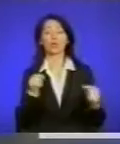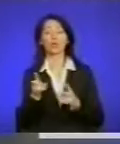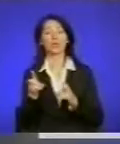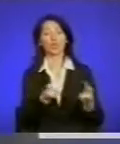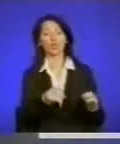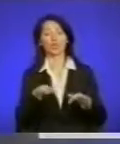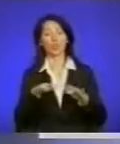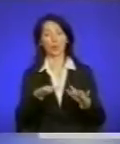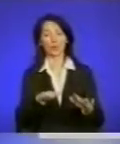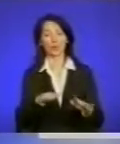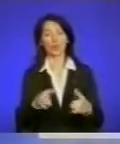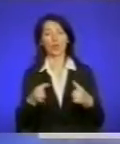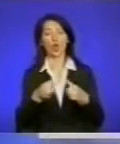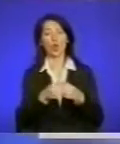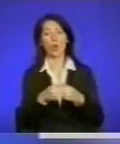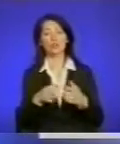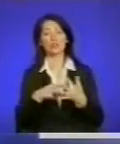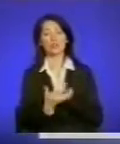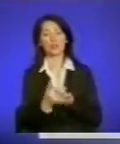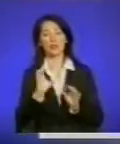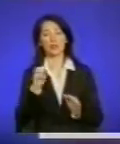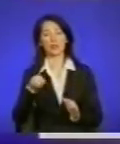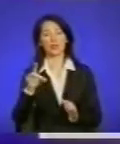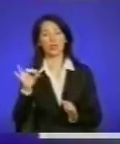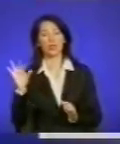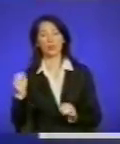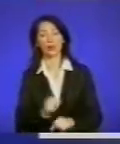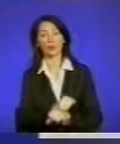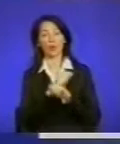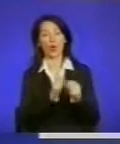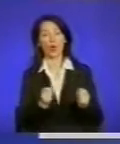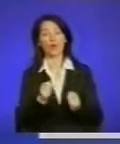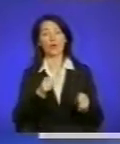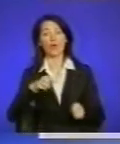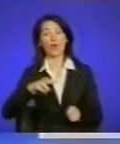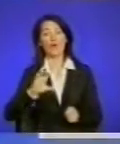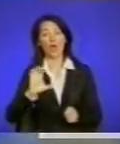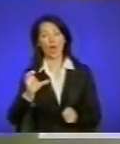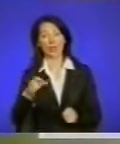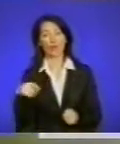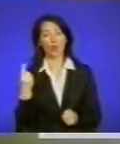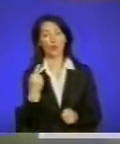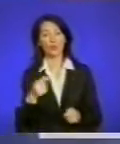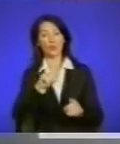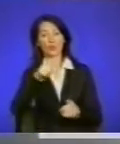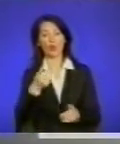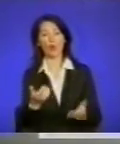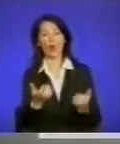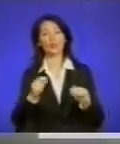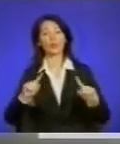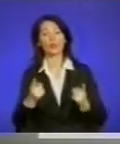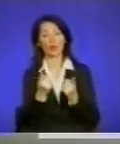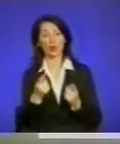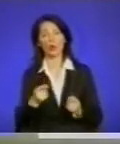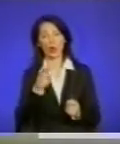Громада села Стриївка з Бараського району пікетувала управління МВС України в області з вимогою негайно взяти під варту підозрюваного у